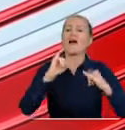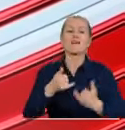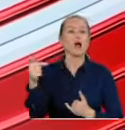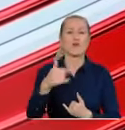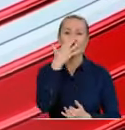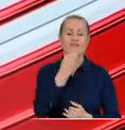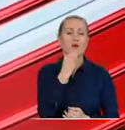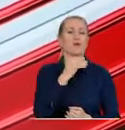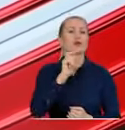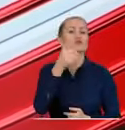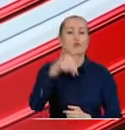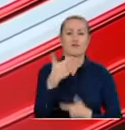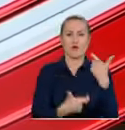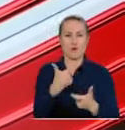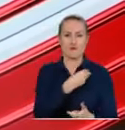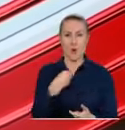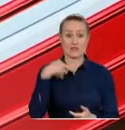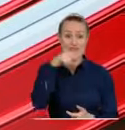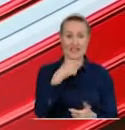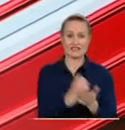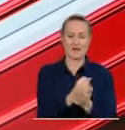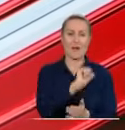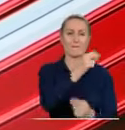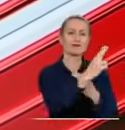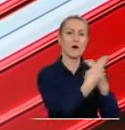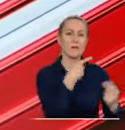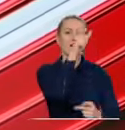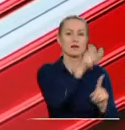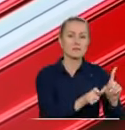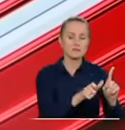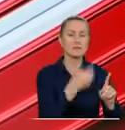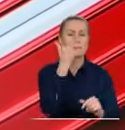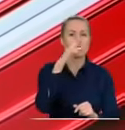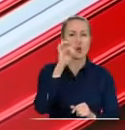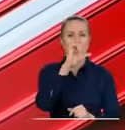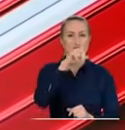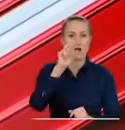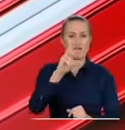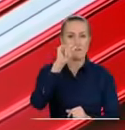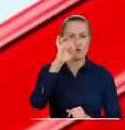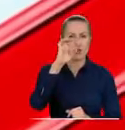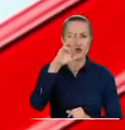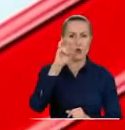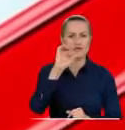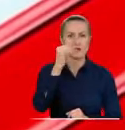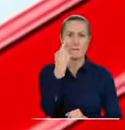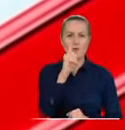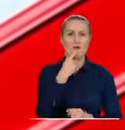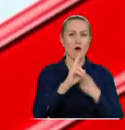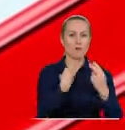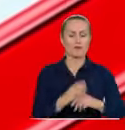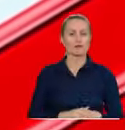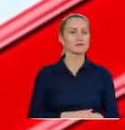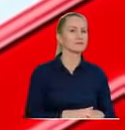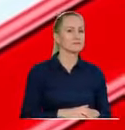zachować się Polska właśnie w tej sprawie? I pierwszy będzie odpowiadał w tej rundzie pytań Mirosław Piotrowski. Bardzo proszę, minuta na odpowiedź. Polska